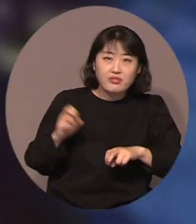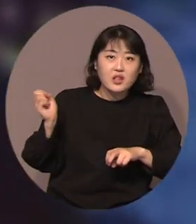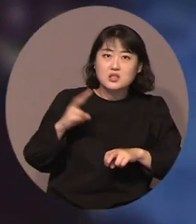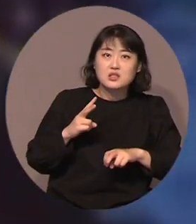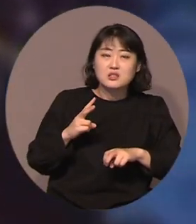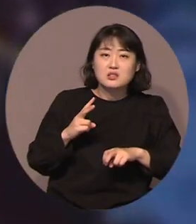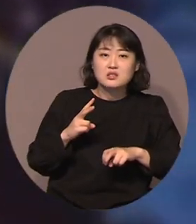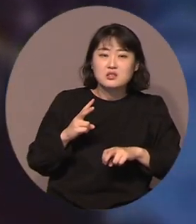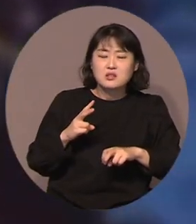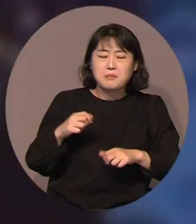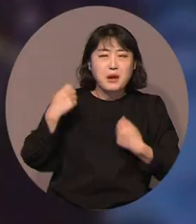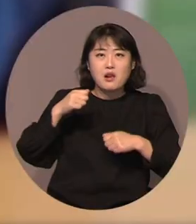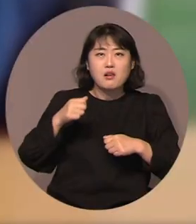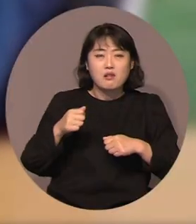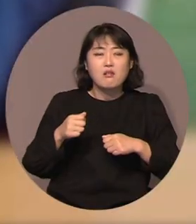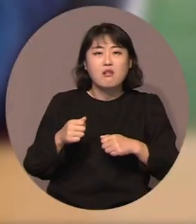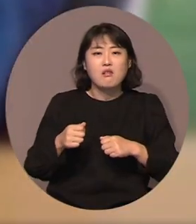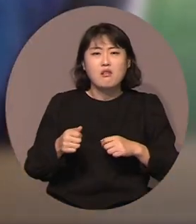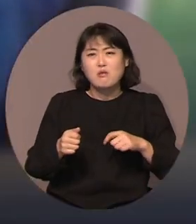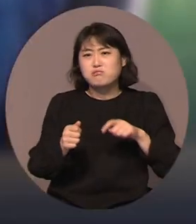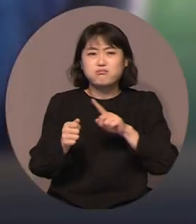발길질도 서슴지 않습니다.